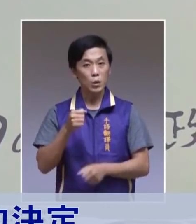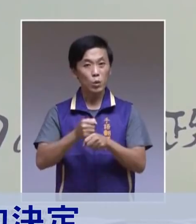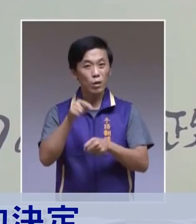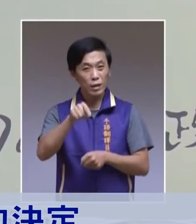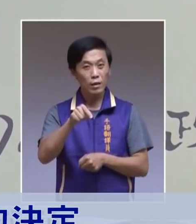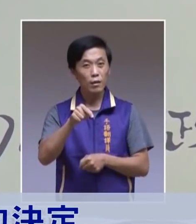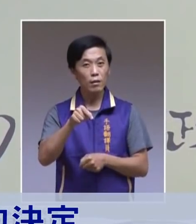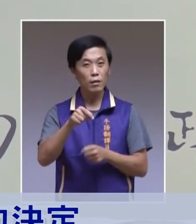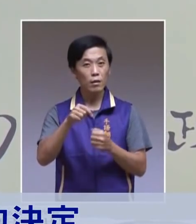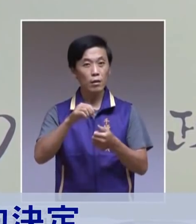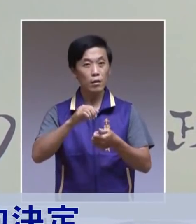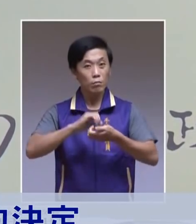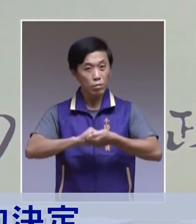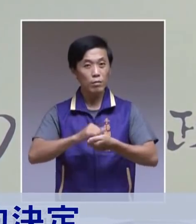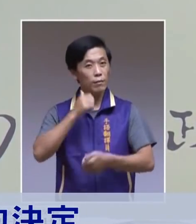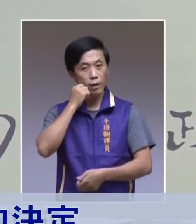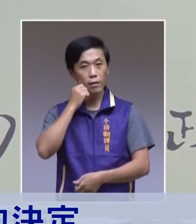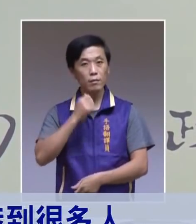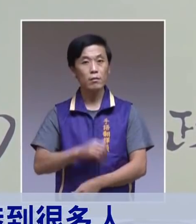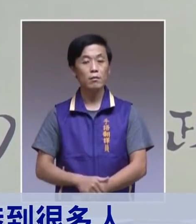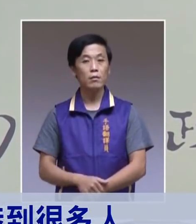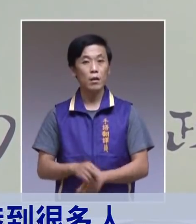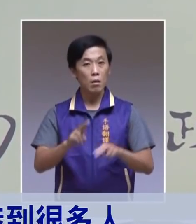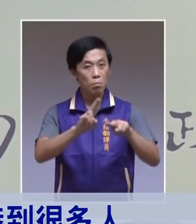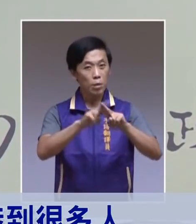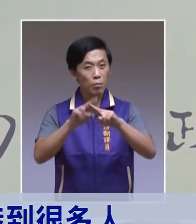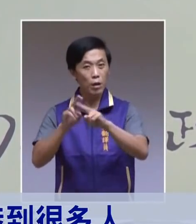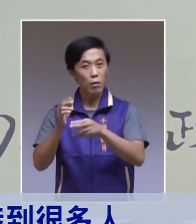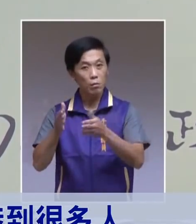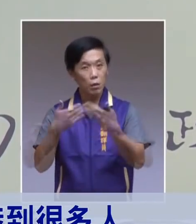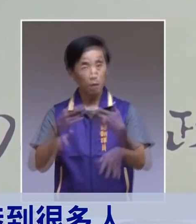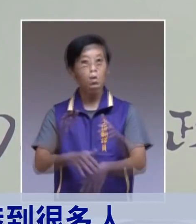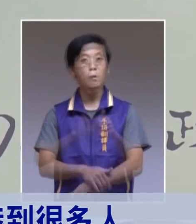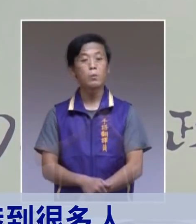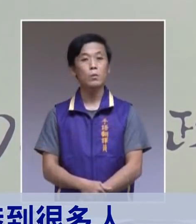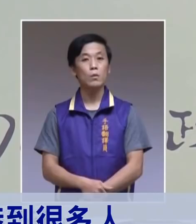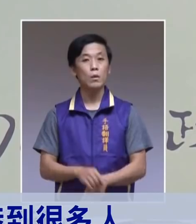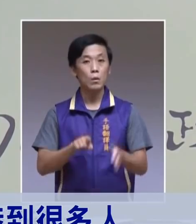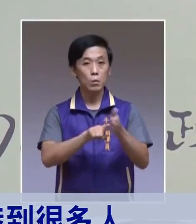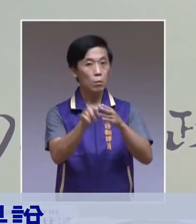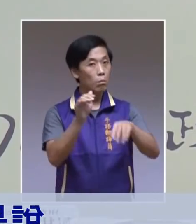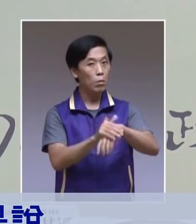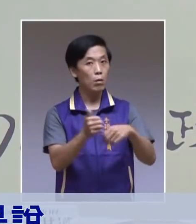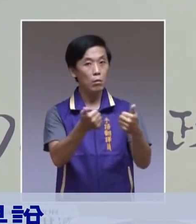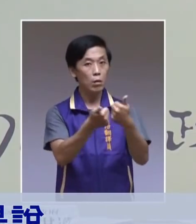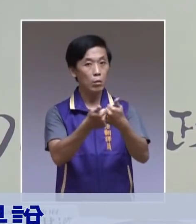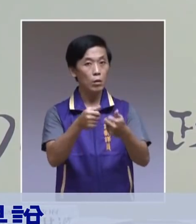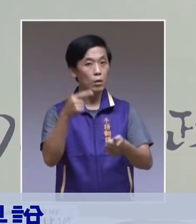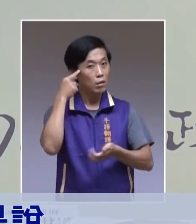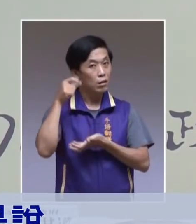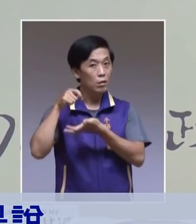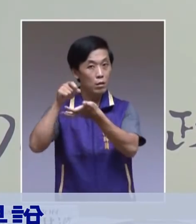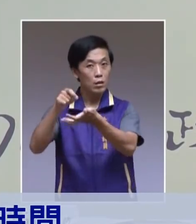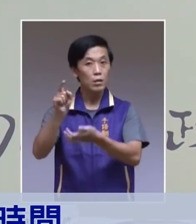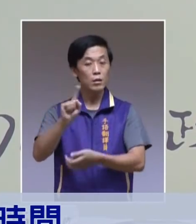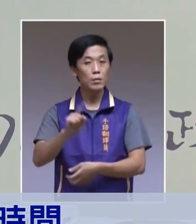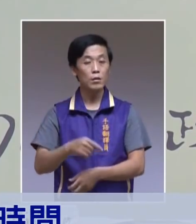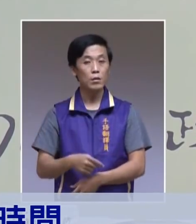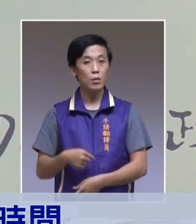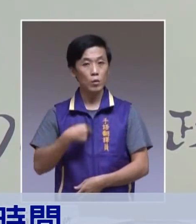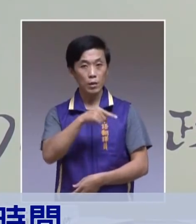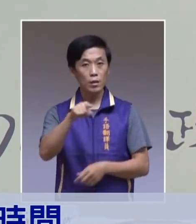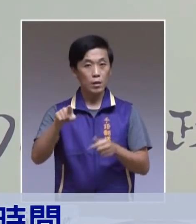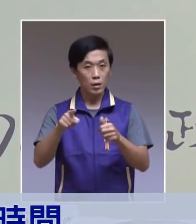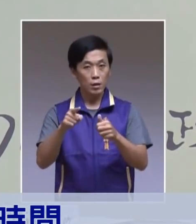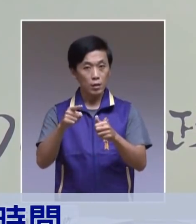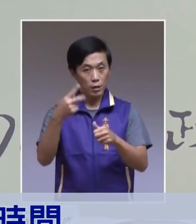难的决定，因为到底要不要开放会牵涉到很多人。专家会议的建议是说我们先